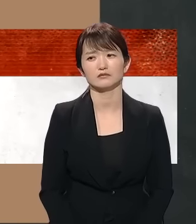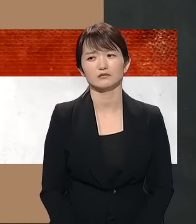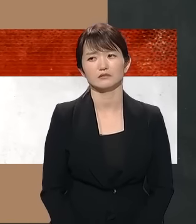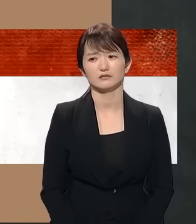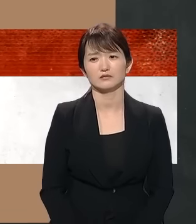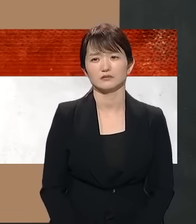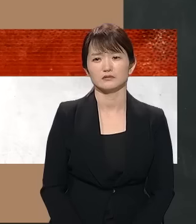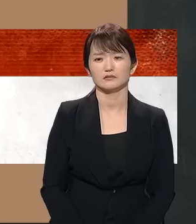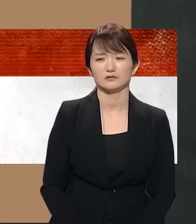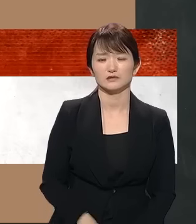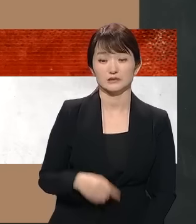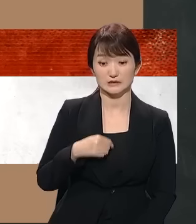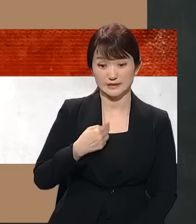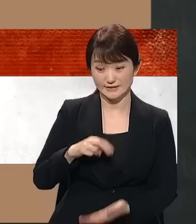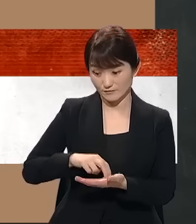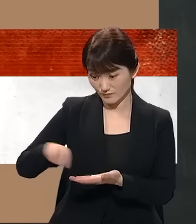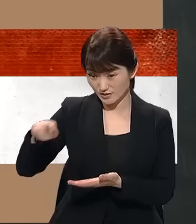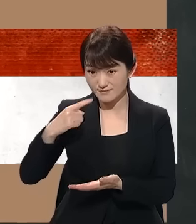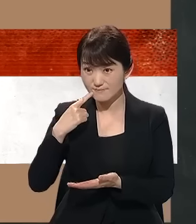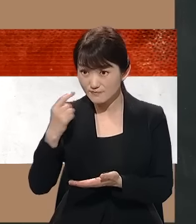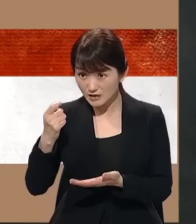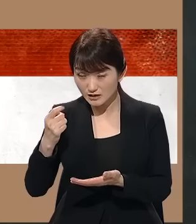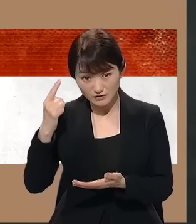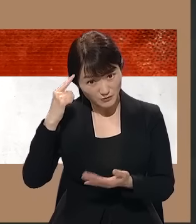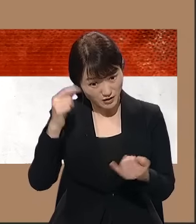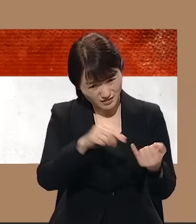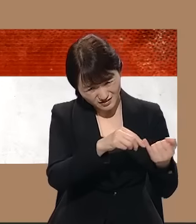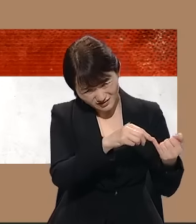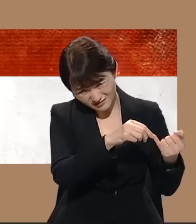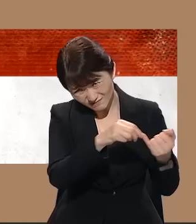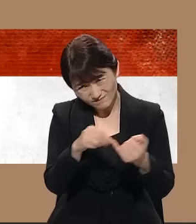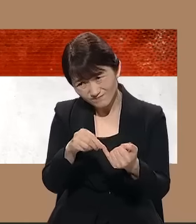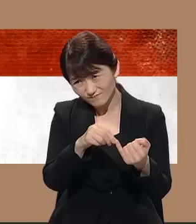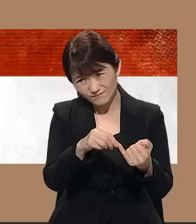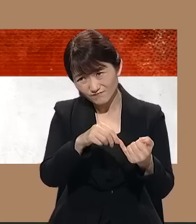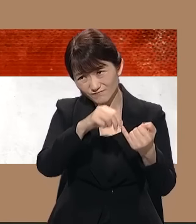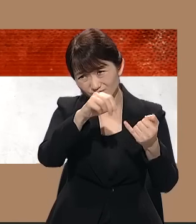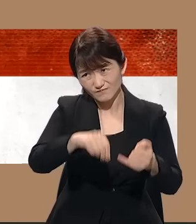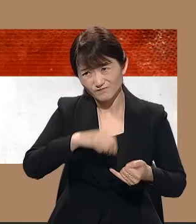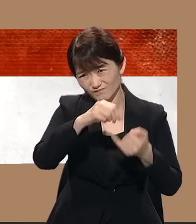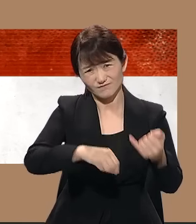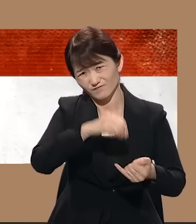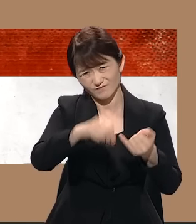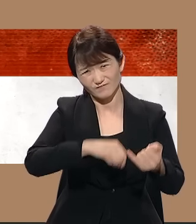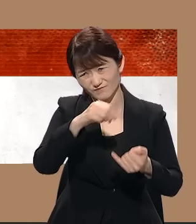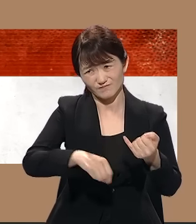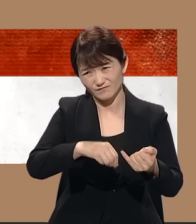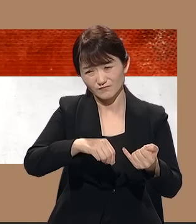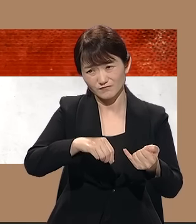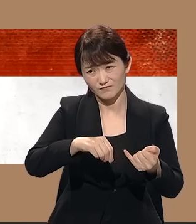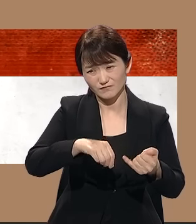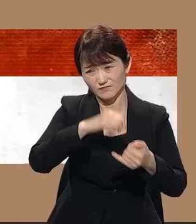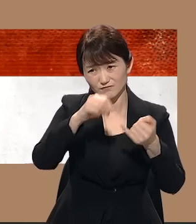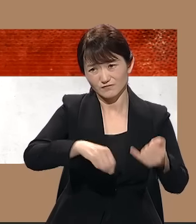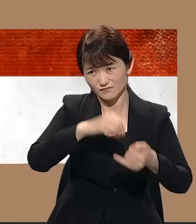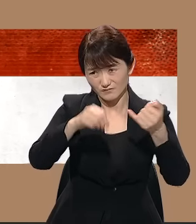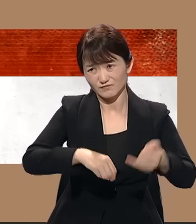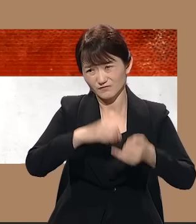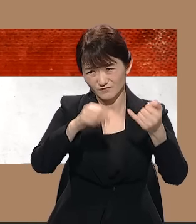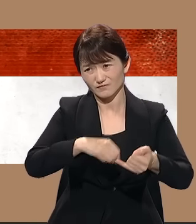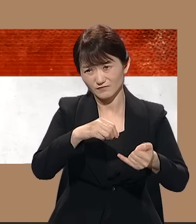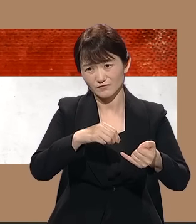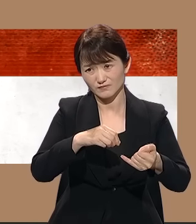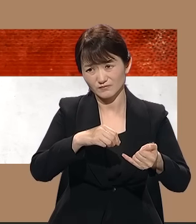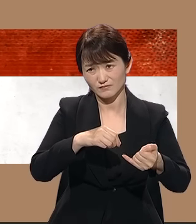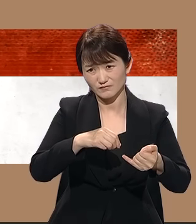그거를 협박했다고 머리 끄댕이를 잡고 5바퀴 정도 돌린 다음에 공중에 뛰어서 그 다음에